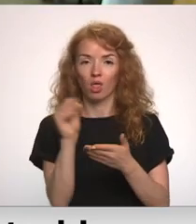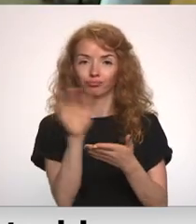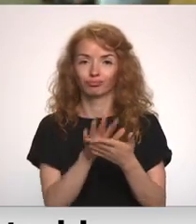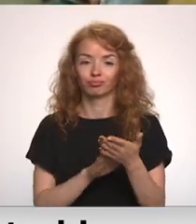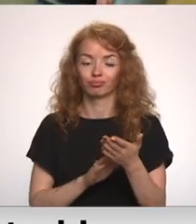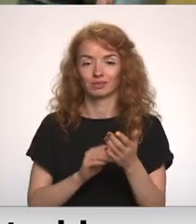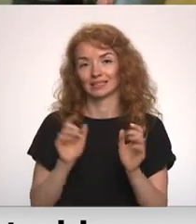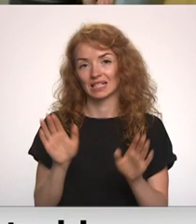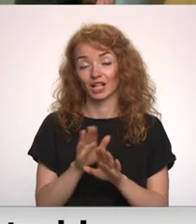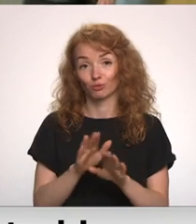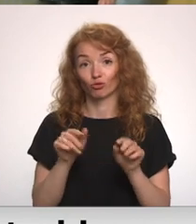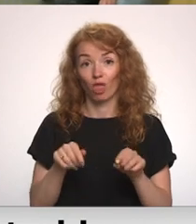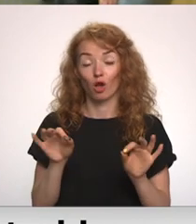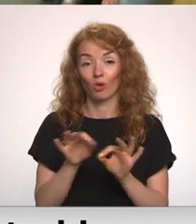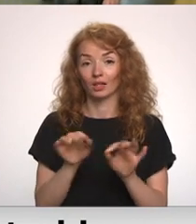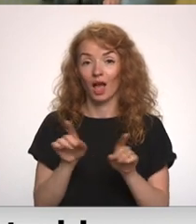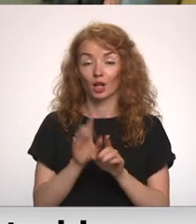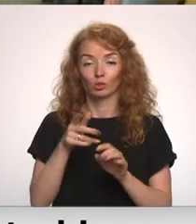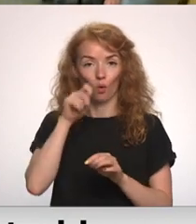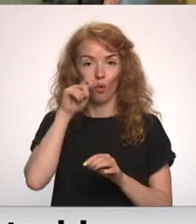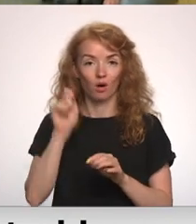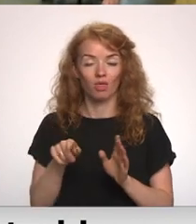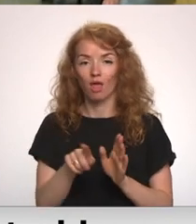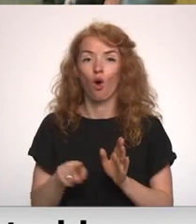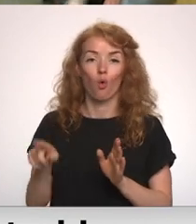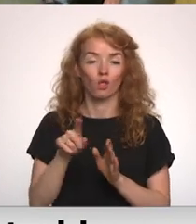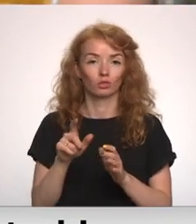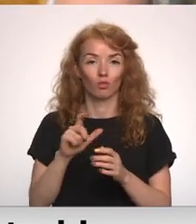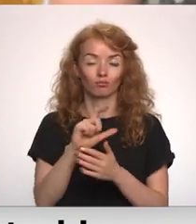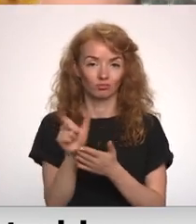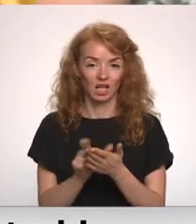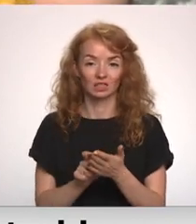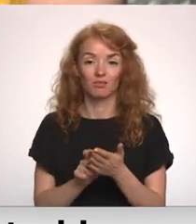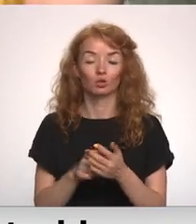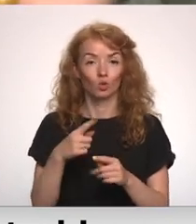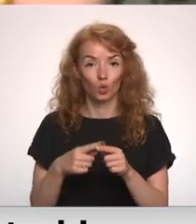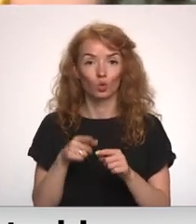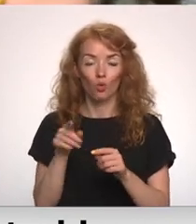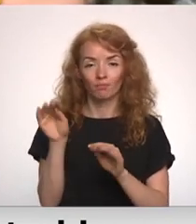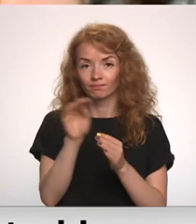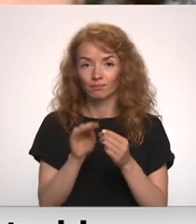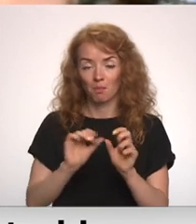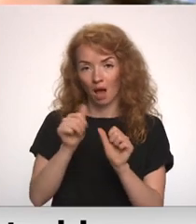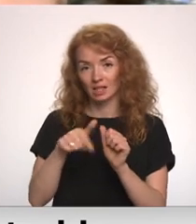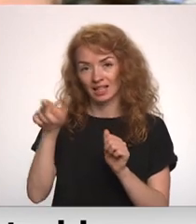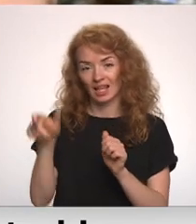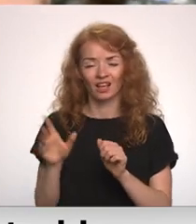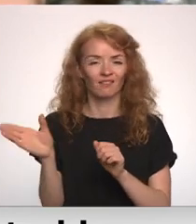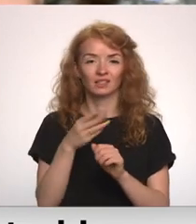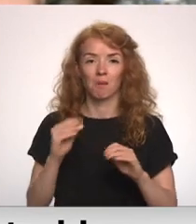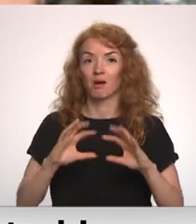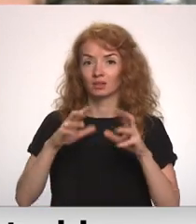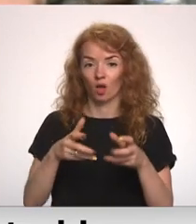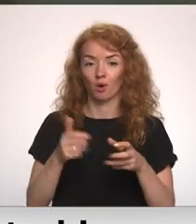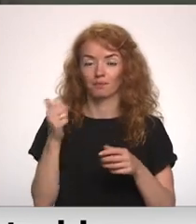skaņdarbu. Šajā koncertā skanēs arī ukraiņu tautas mūzikas jaundarbi, kuras aranžējuši mākslinieki visā pasaulē.